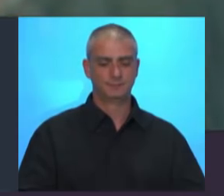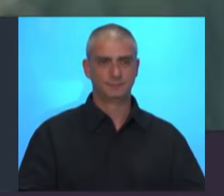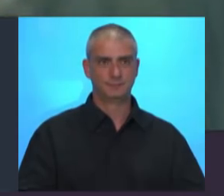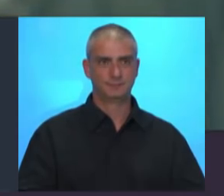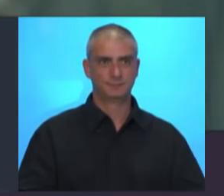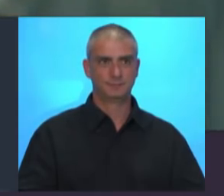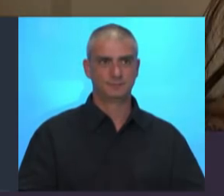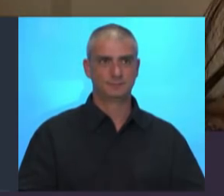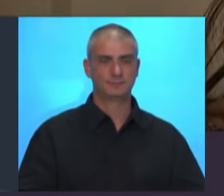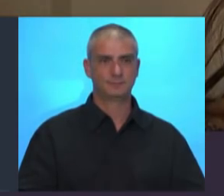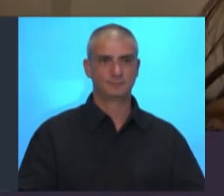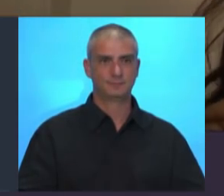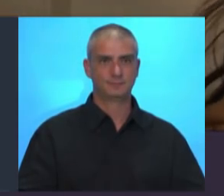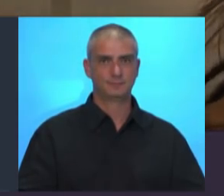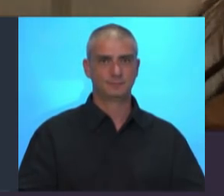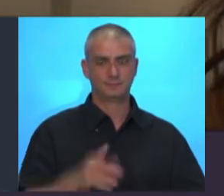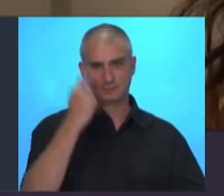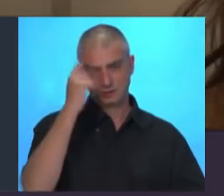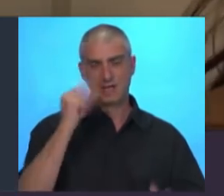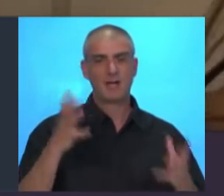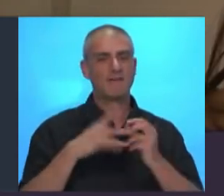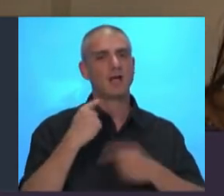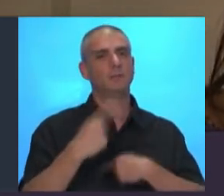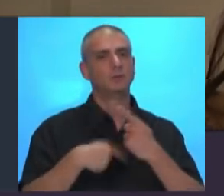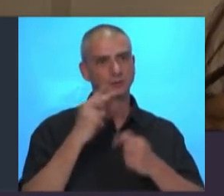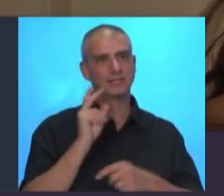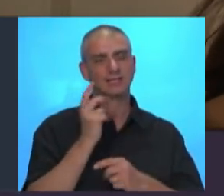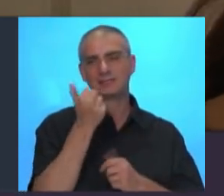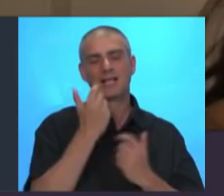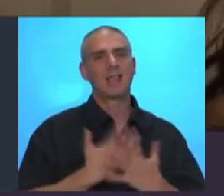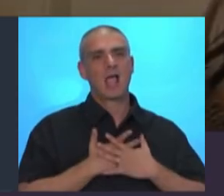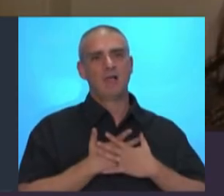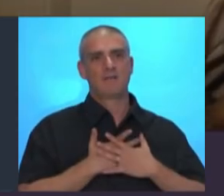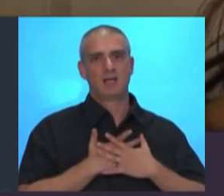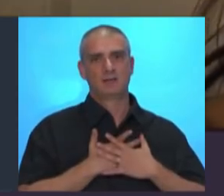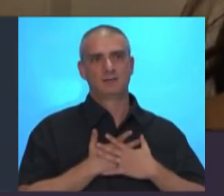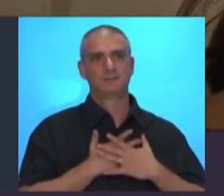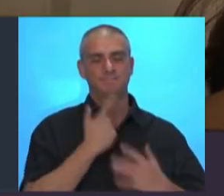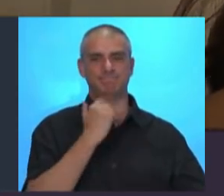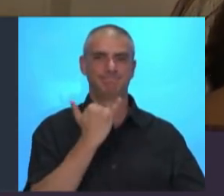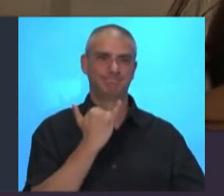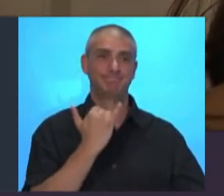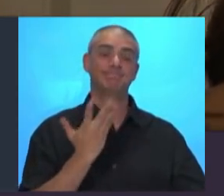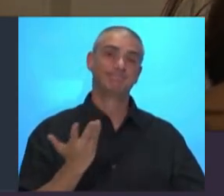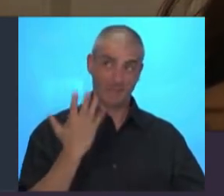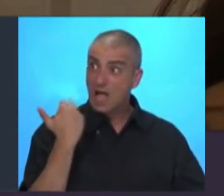בחברה מסורתית, כדי להתחתן צריך זיק של אהבה? כן.